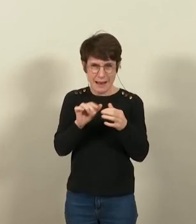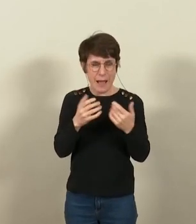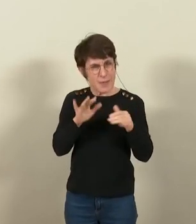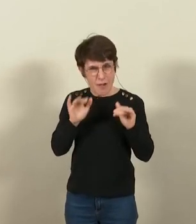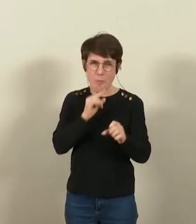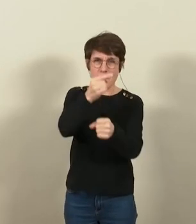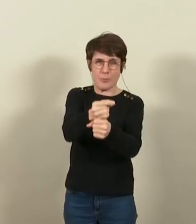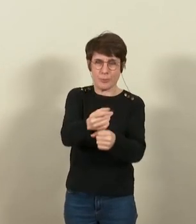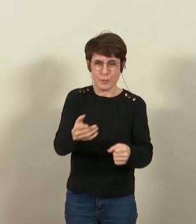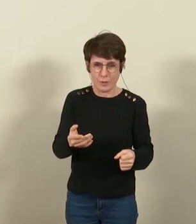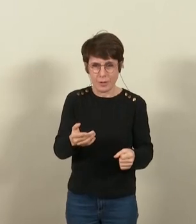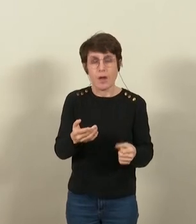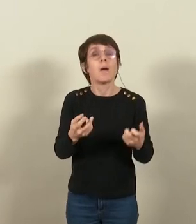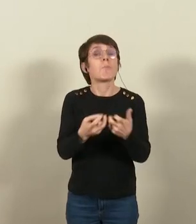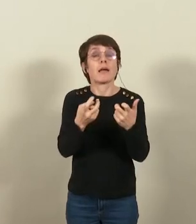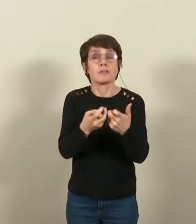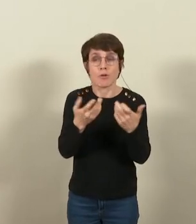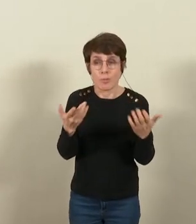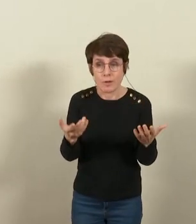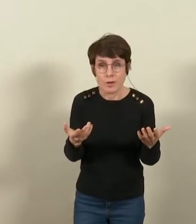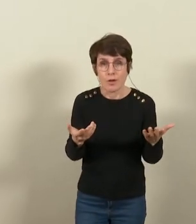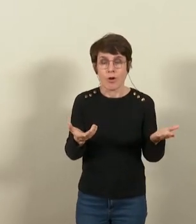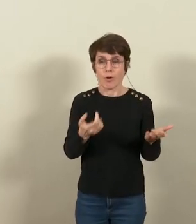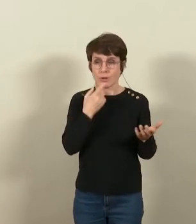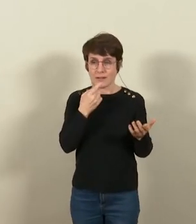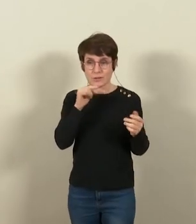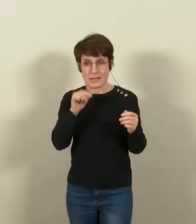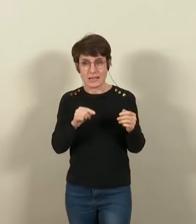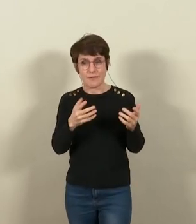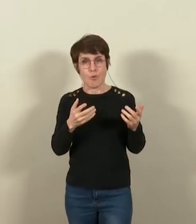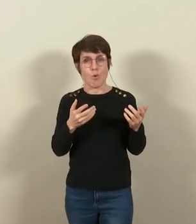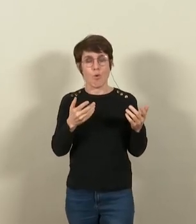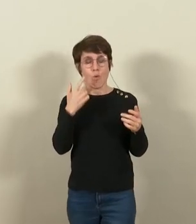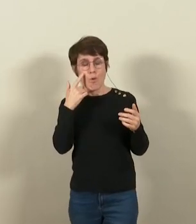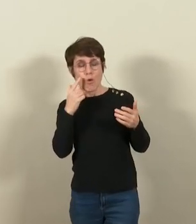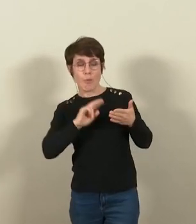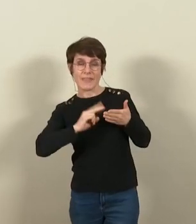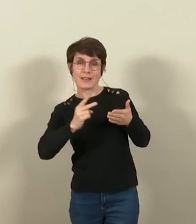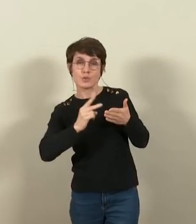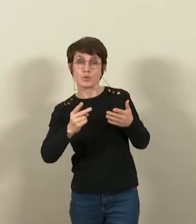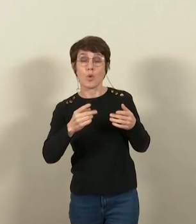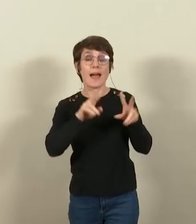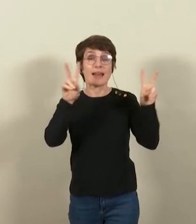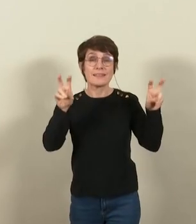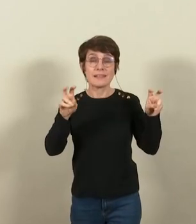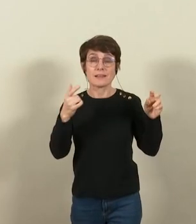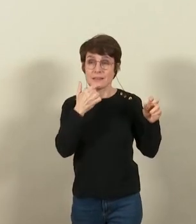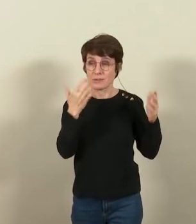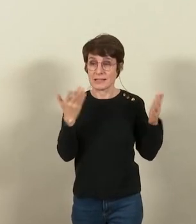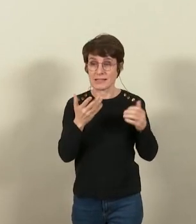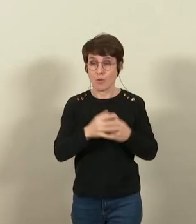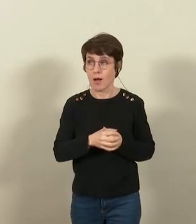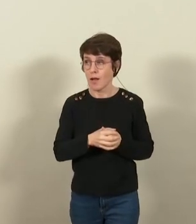même alors je rappelle à titre d'exemple parce que là il faut voir la traduction un petit peu après l'intitulé que je vais l'évoquer donc à savoir